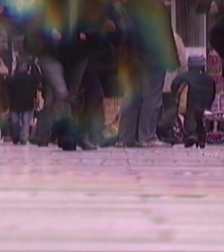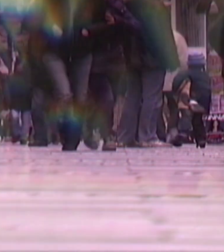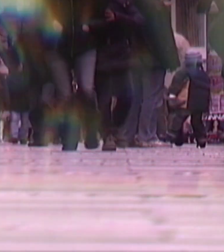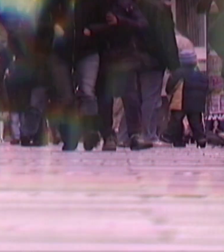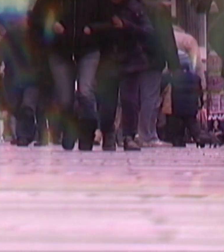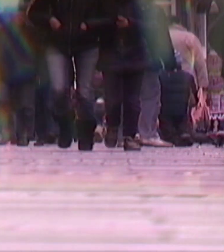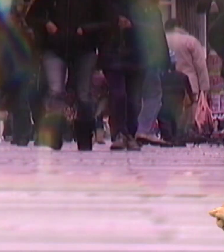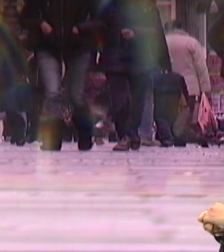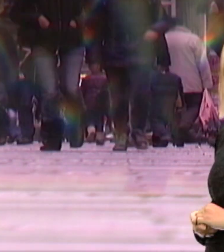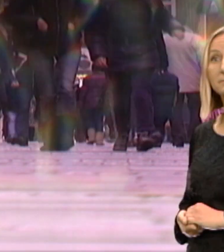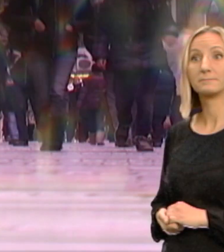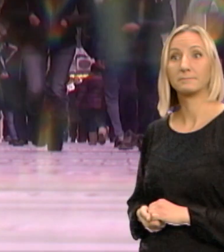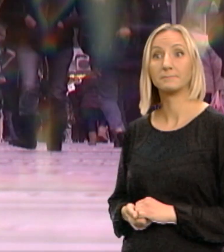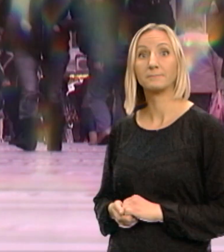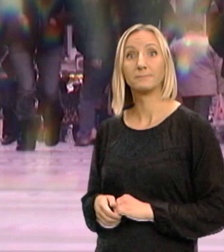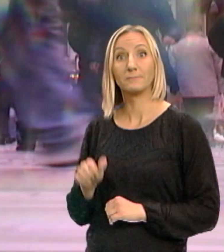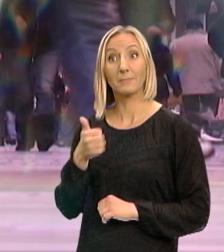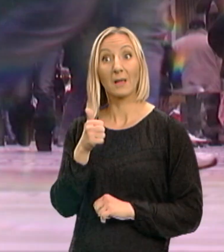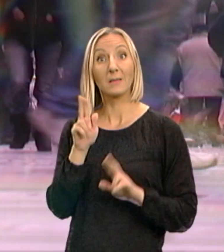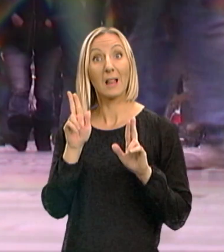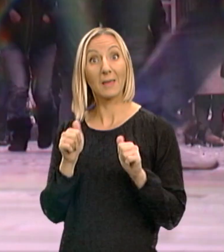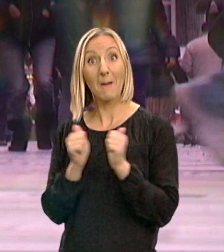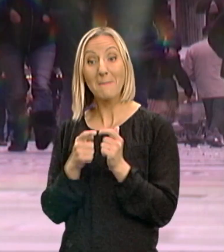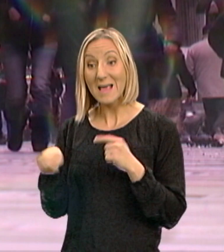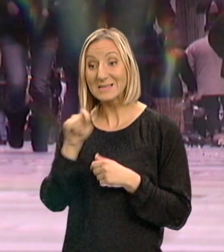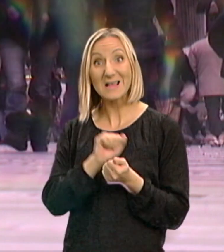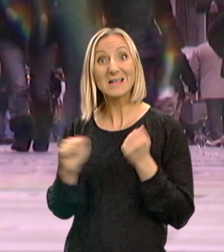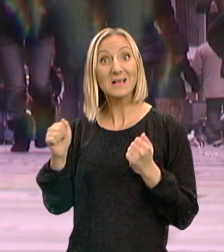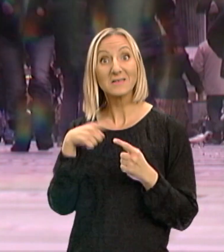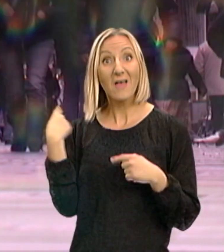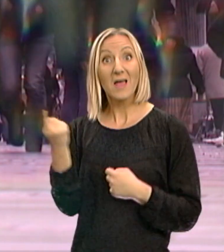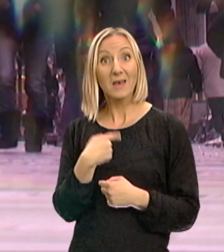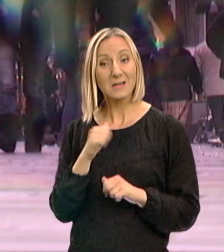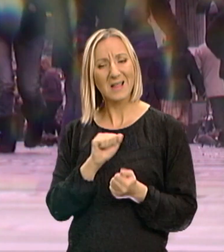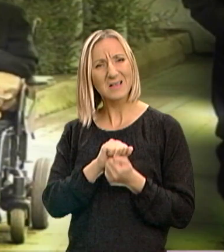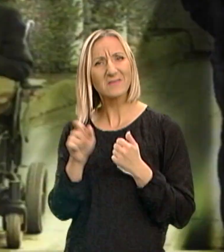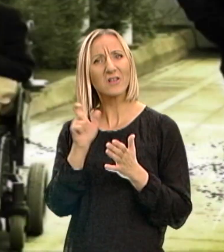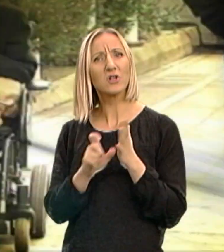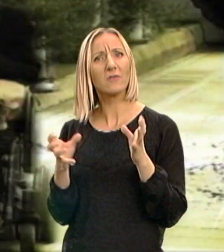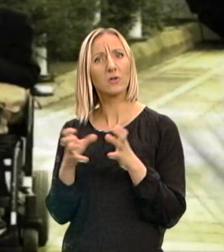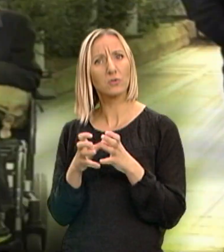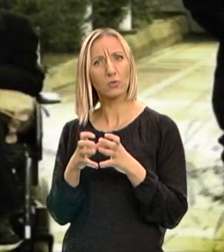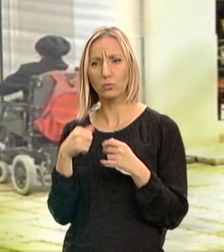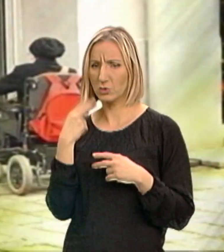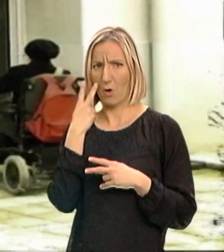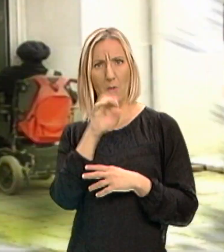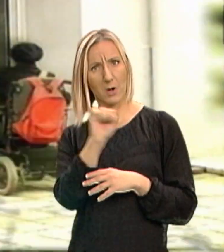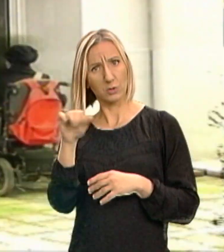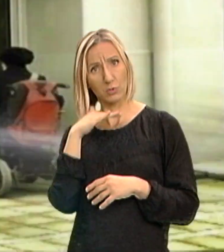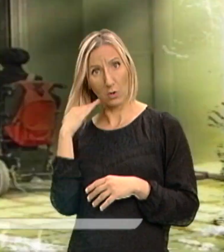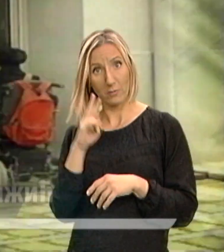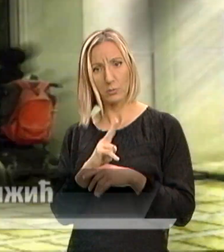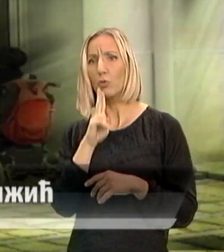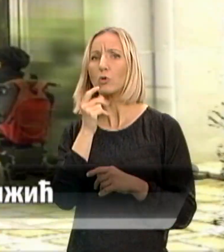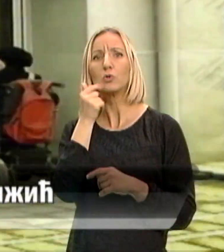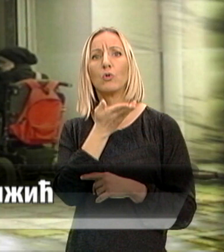Da li ima mesta za sve nas? Da li na sve članove društva obraćamo dovoljno pažnje? Ko su ljudi pored kojih